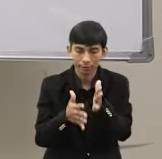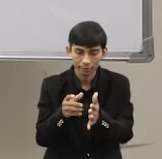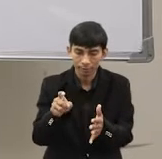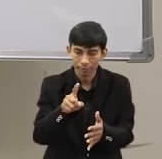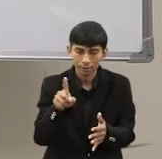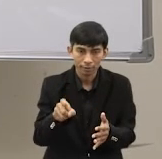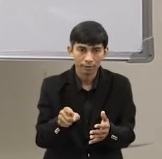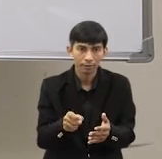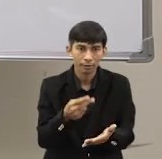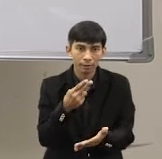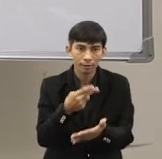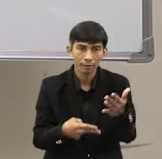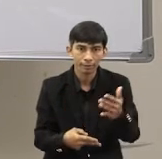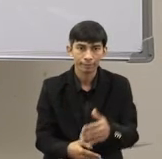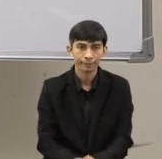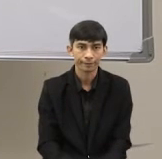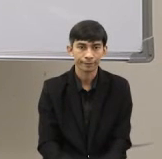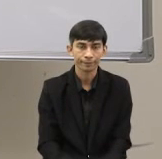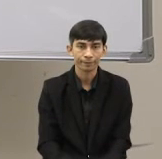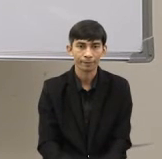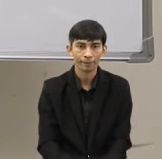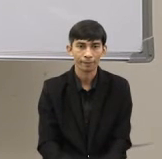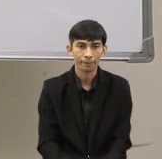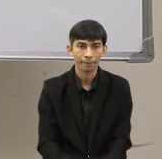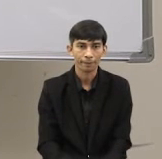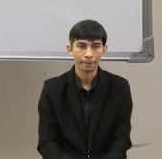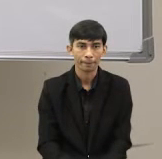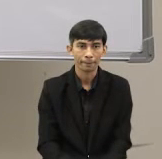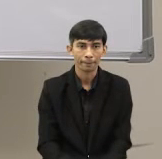thà chia ở vậy